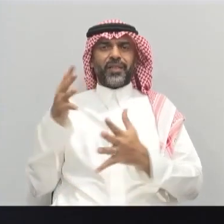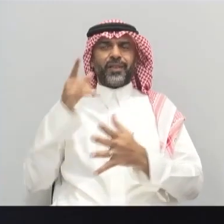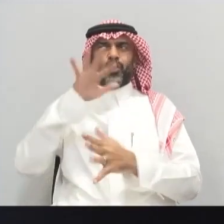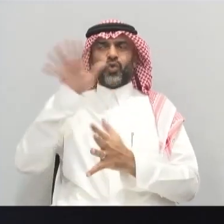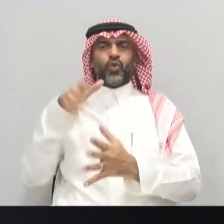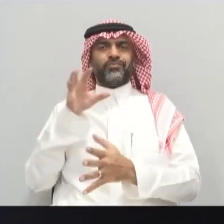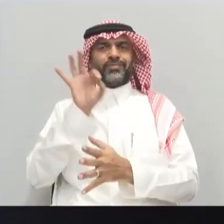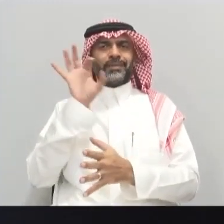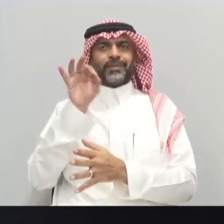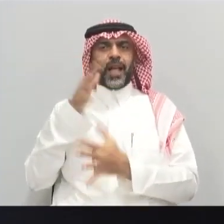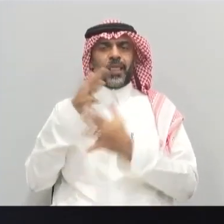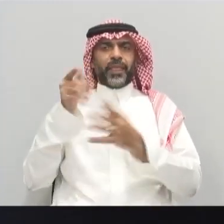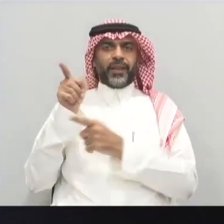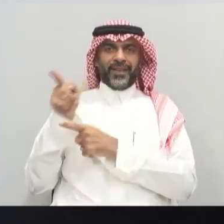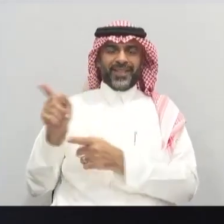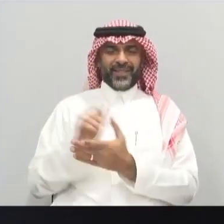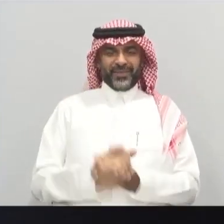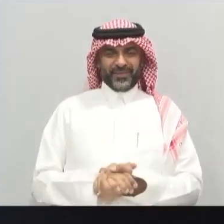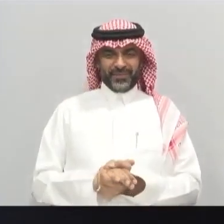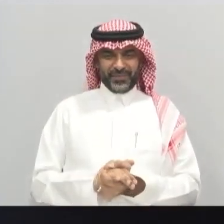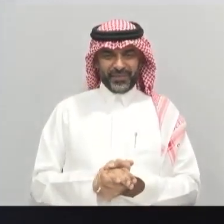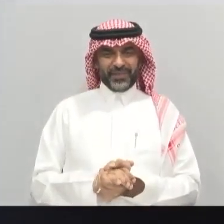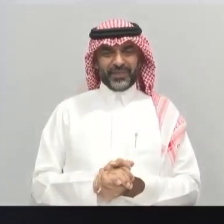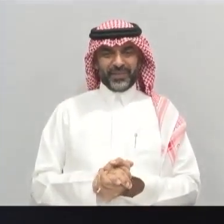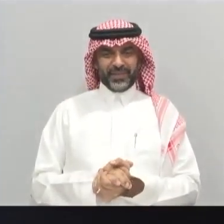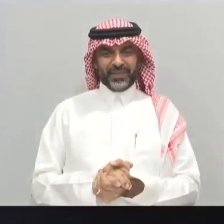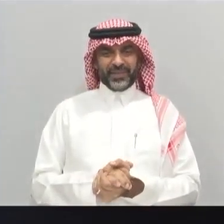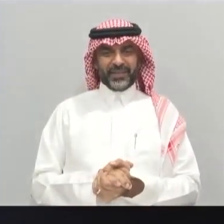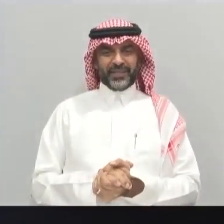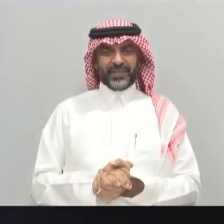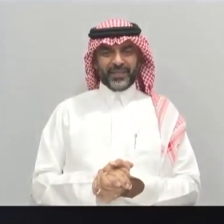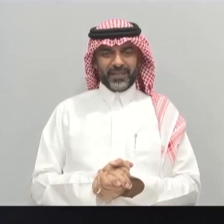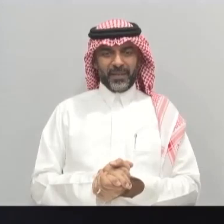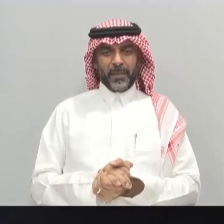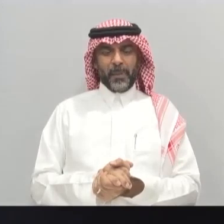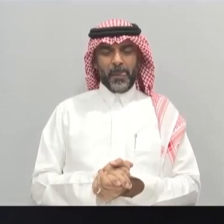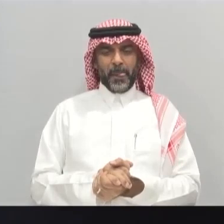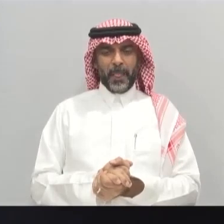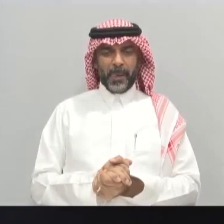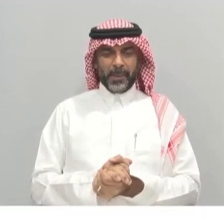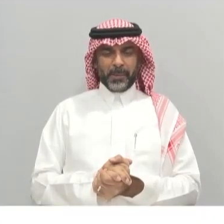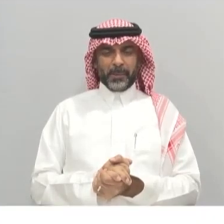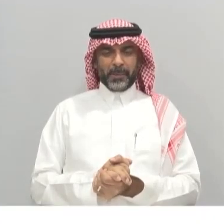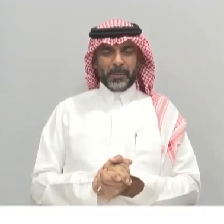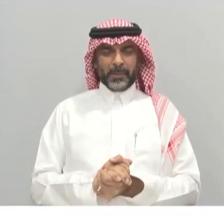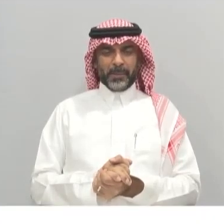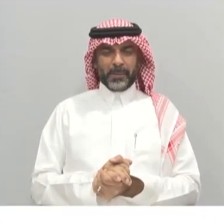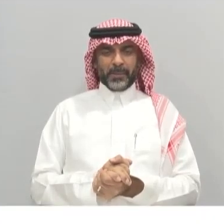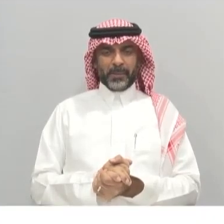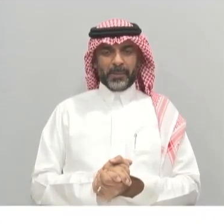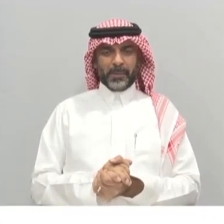المخطط المخطط العمودي اسف مخطط الدائري ومخطط الخطي والمخطط الدائري